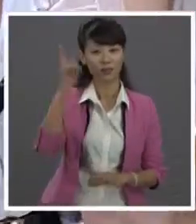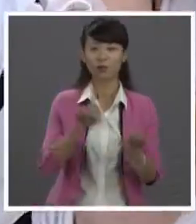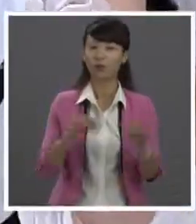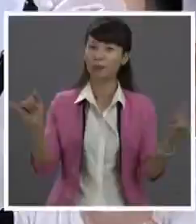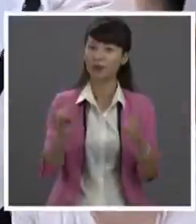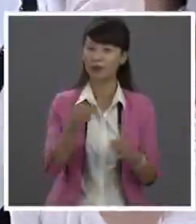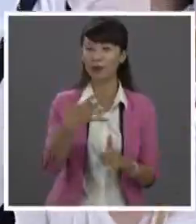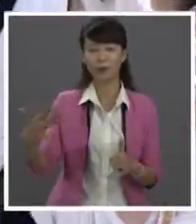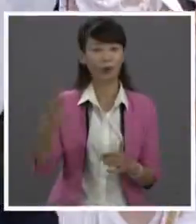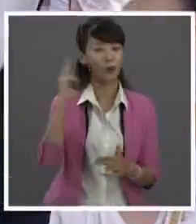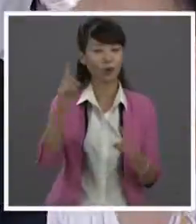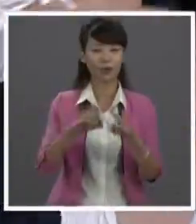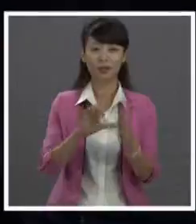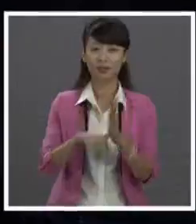哇，